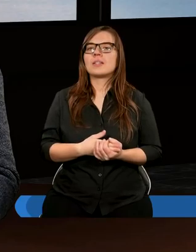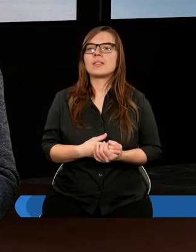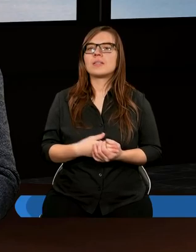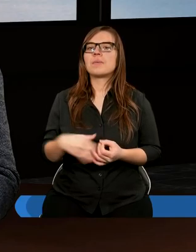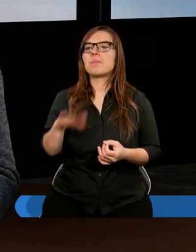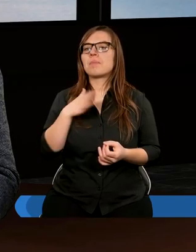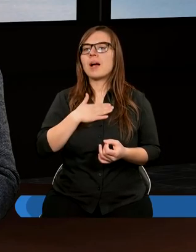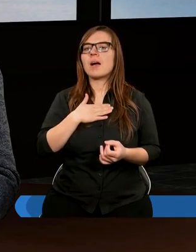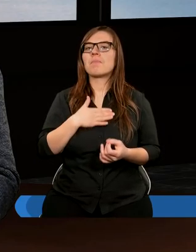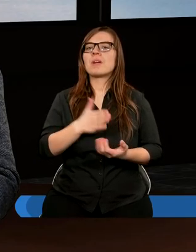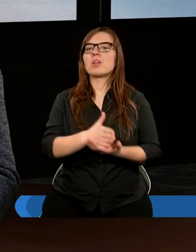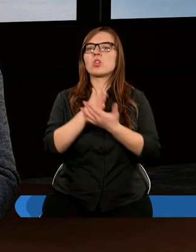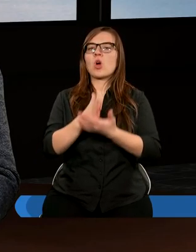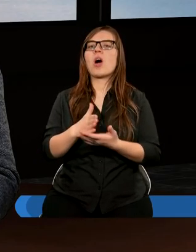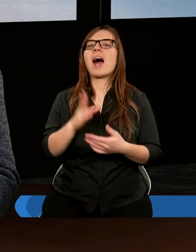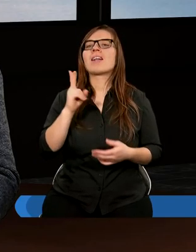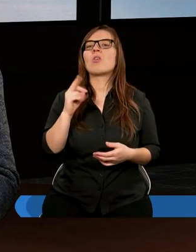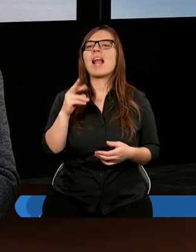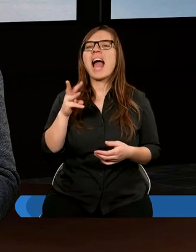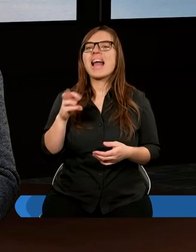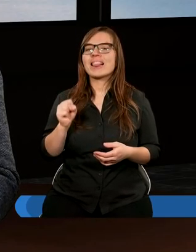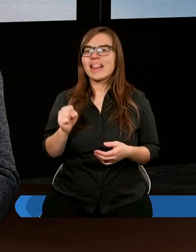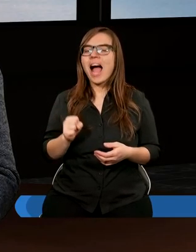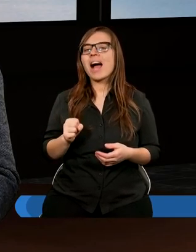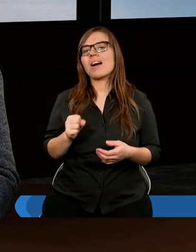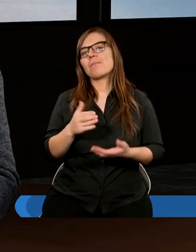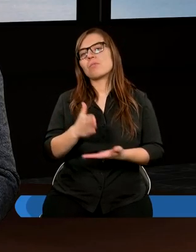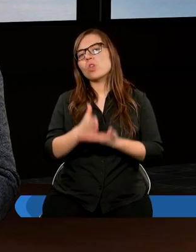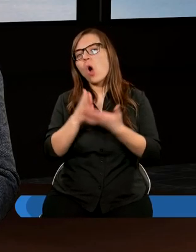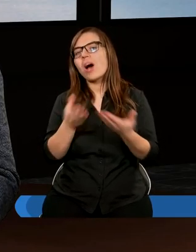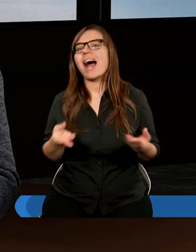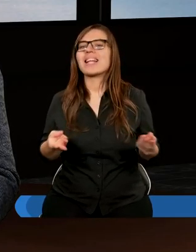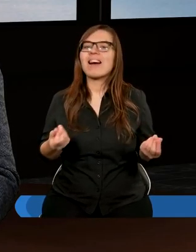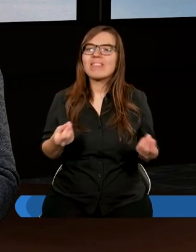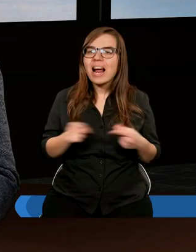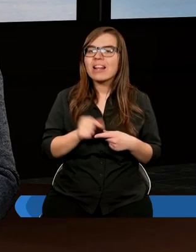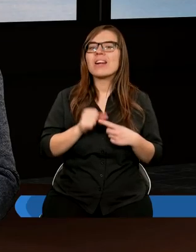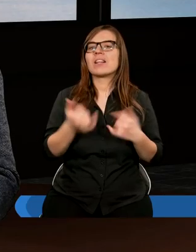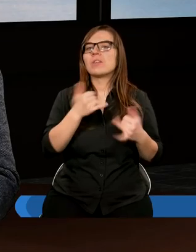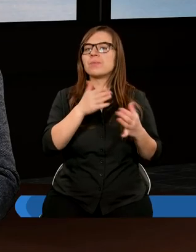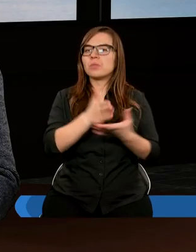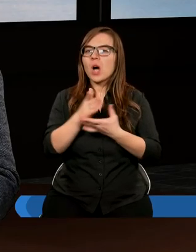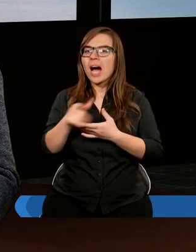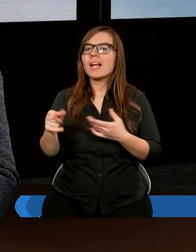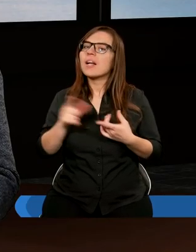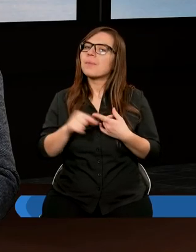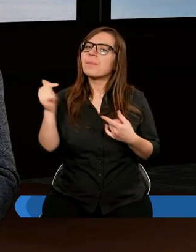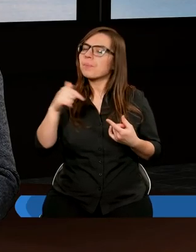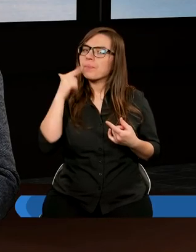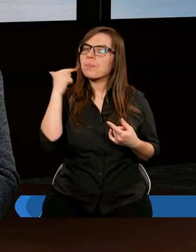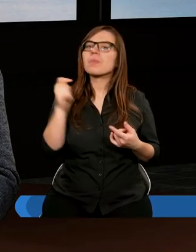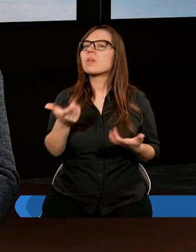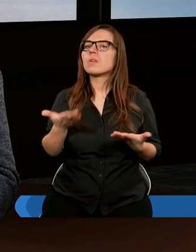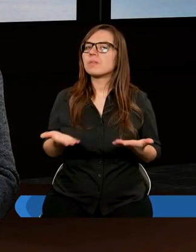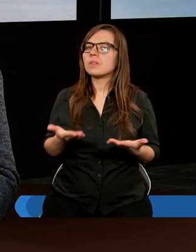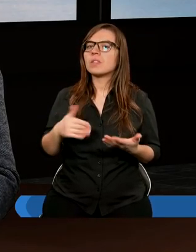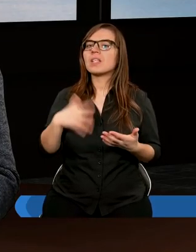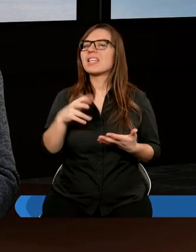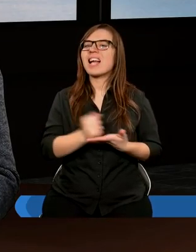Mamy doradców klienta, mamy doradców finansowych, ale zawsze musimy pamiętać o tym, że